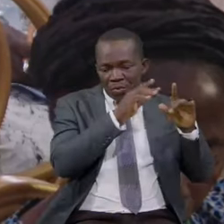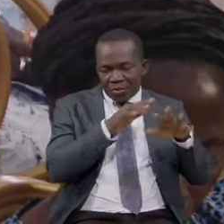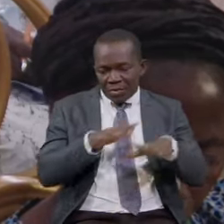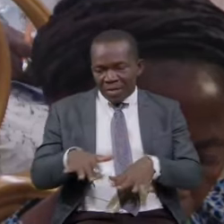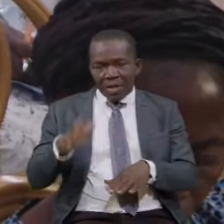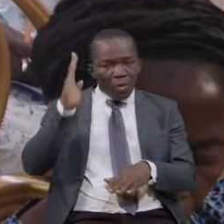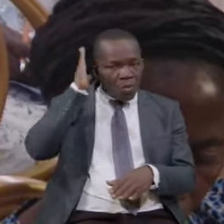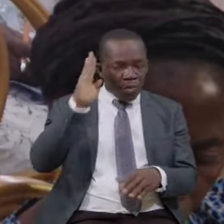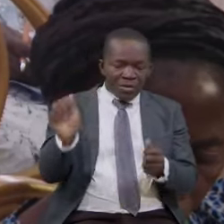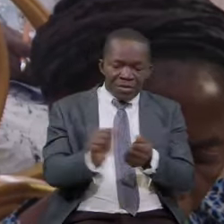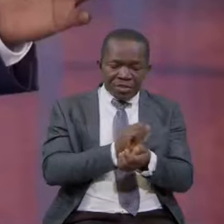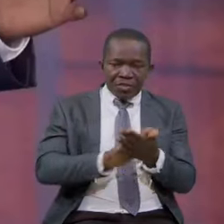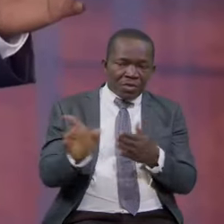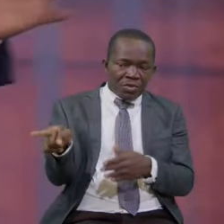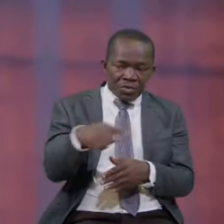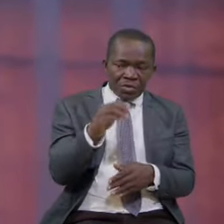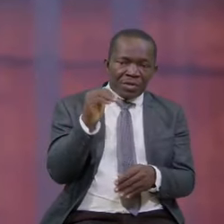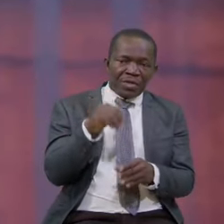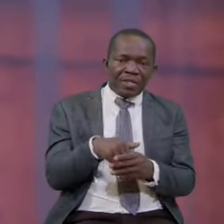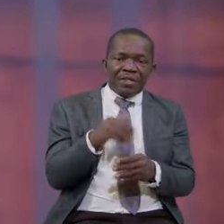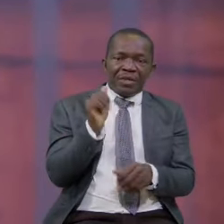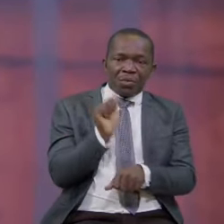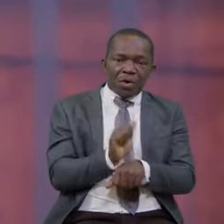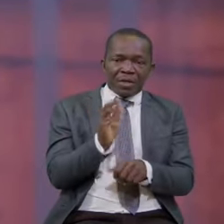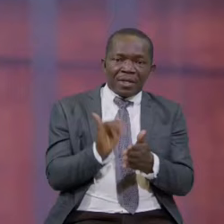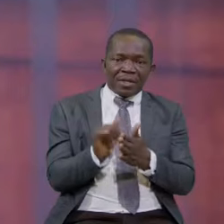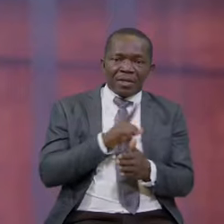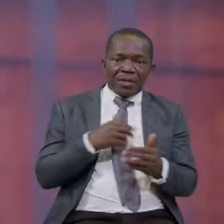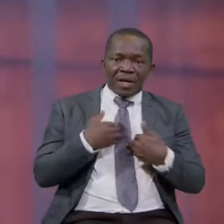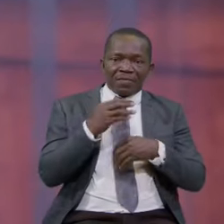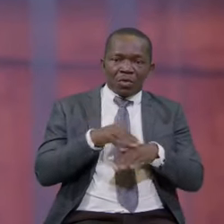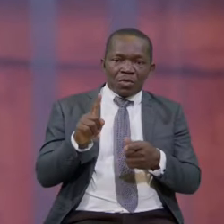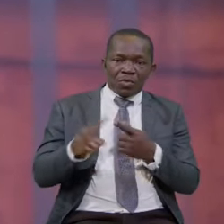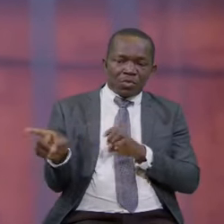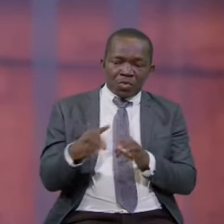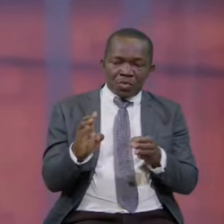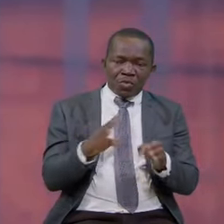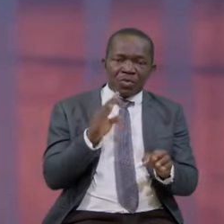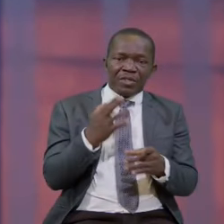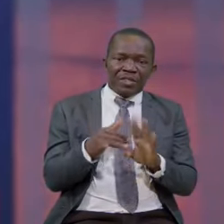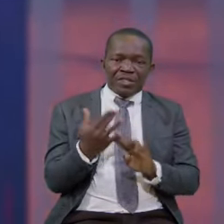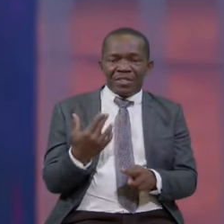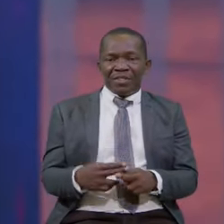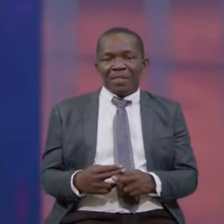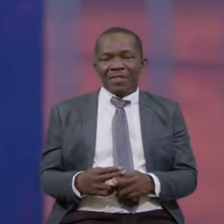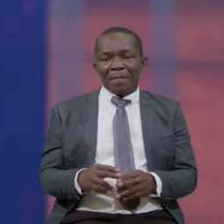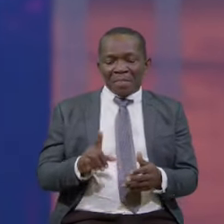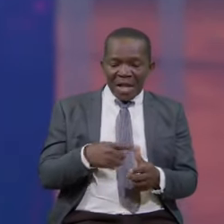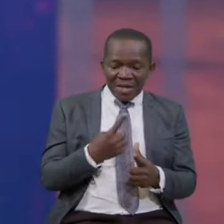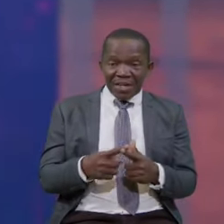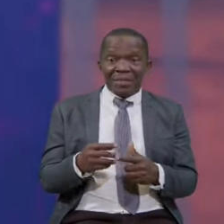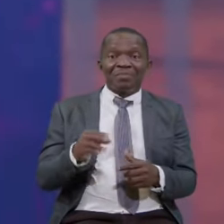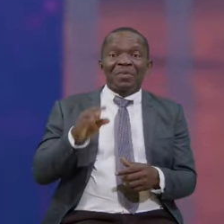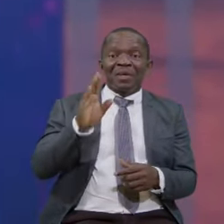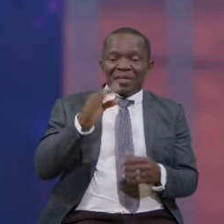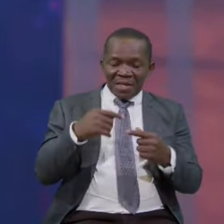dite regarder derrière les Égyptiens qui venaient ils étaient au beau milieu de la mer et dit étend ta verge